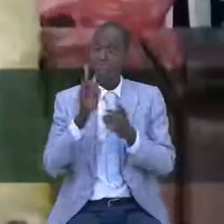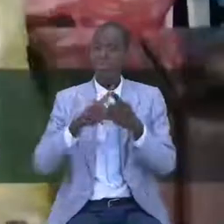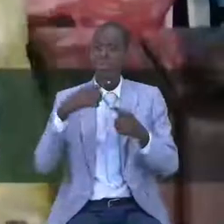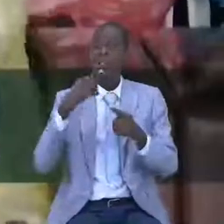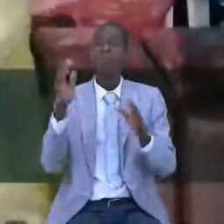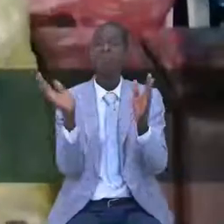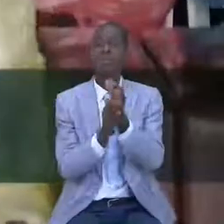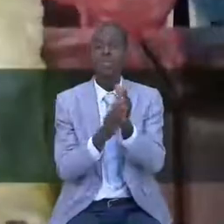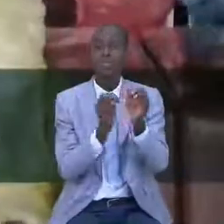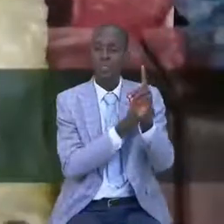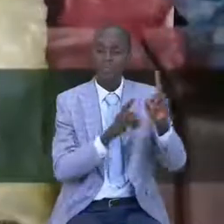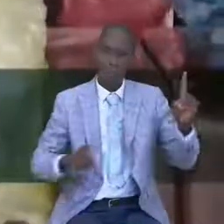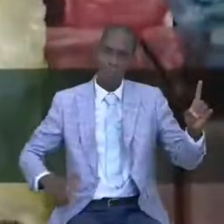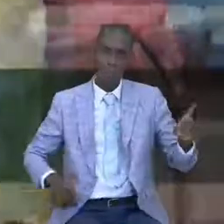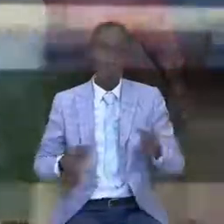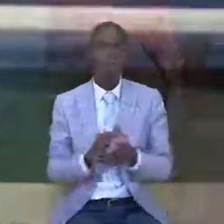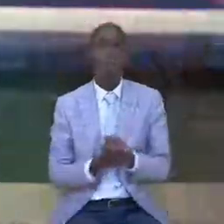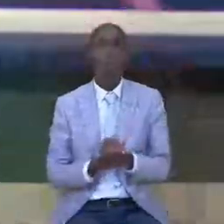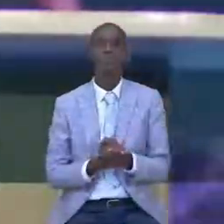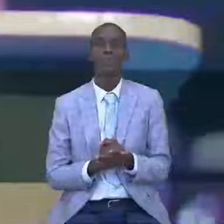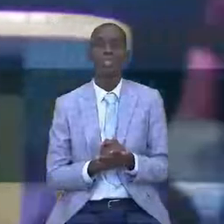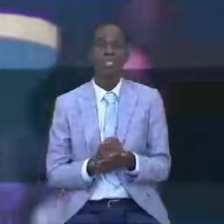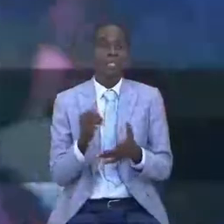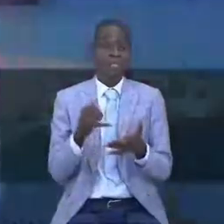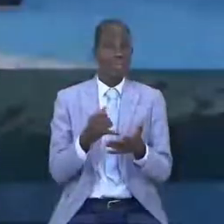Si vous êtes là, je dis gloire à Dieu.